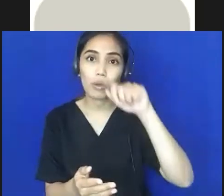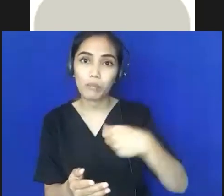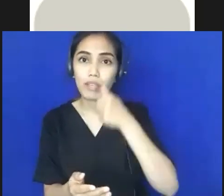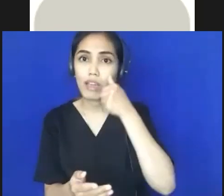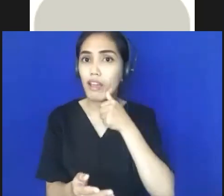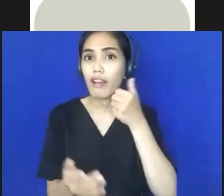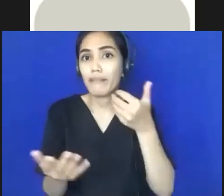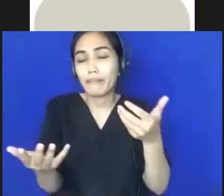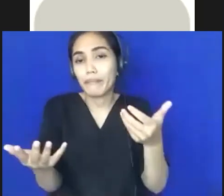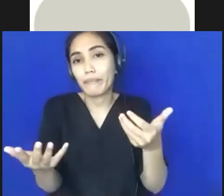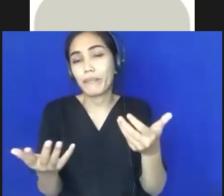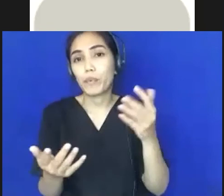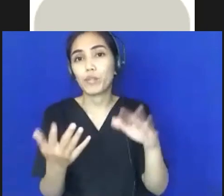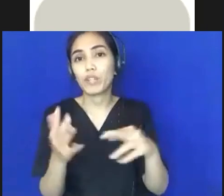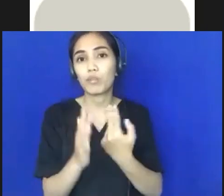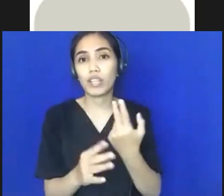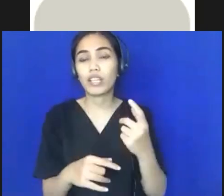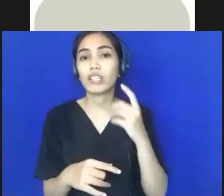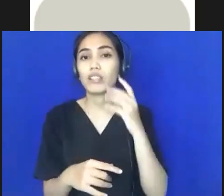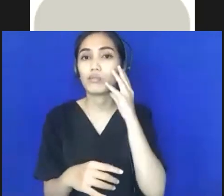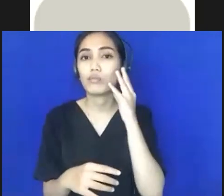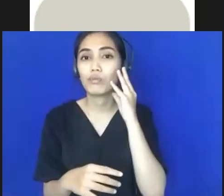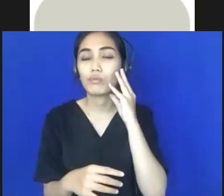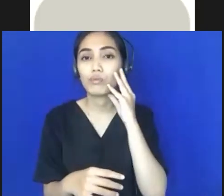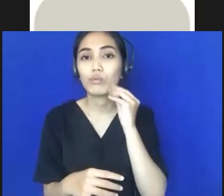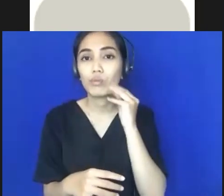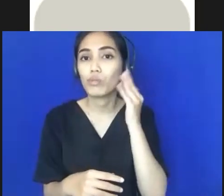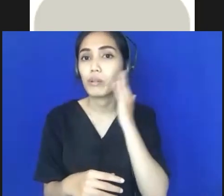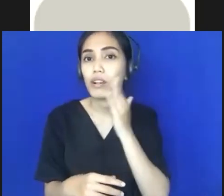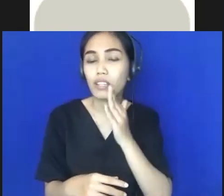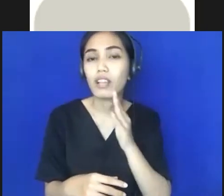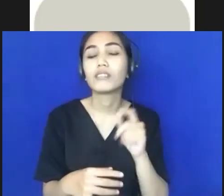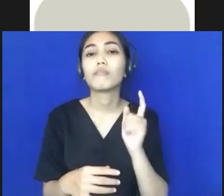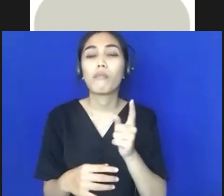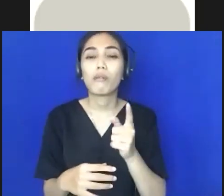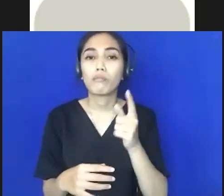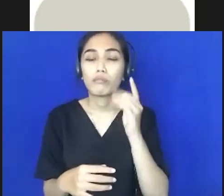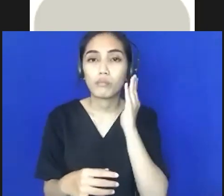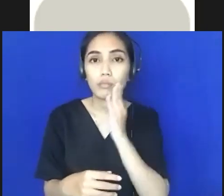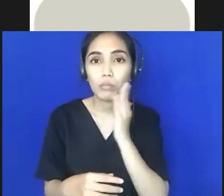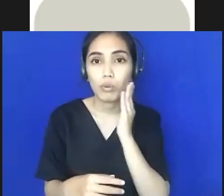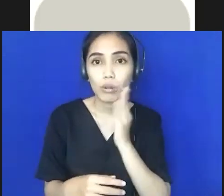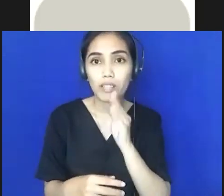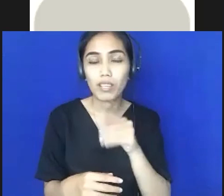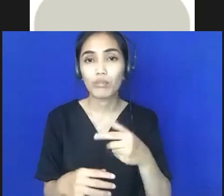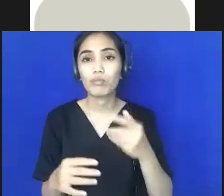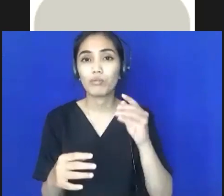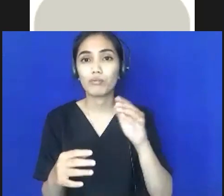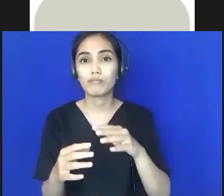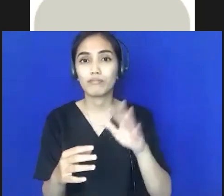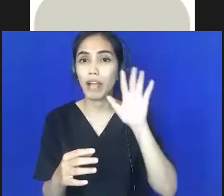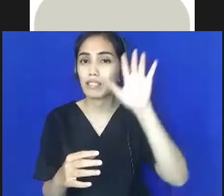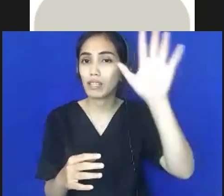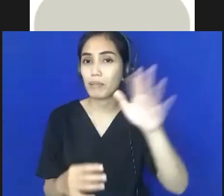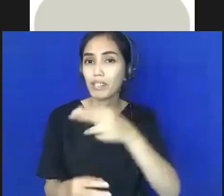dan juga bisa dimulai dari usia remaja. Karena remaja adalah masa depan bangsa kita, dan untuk itu kita